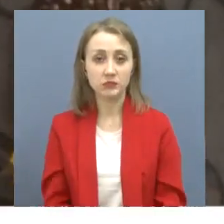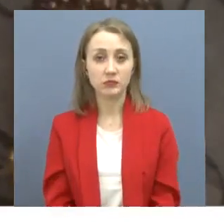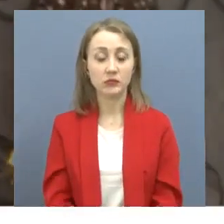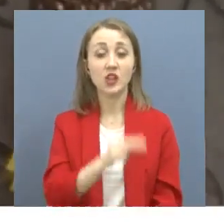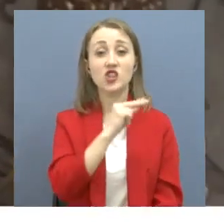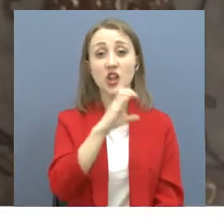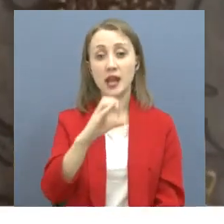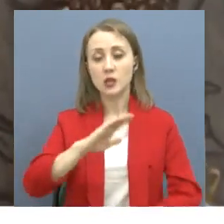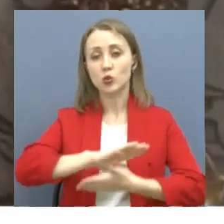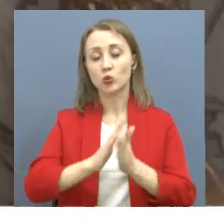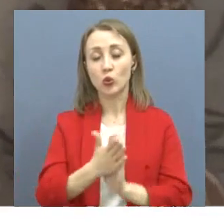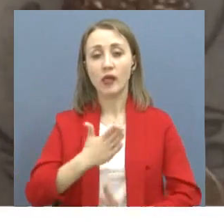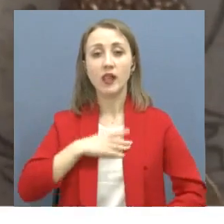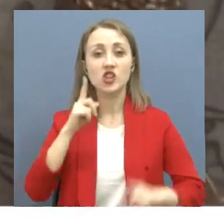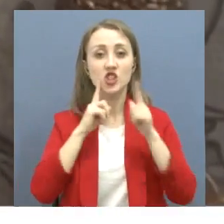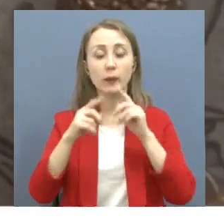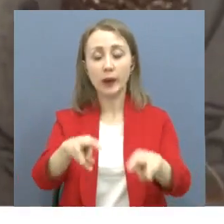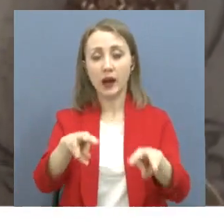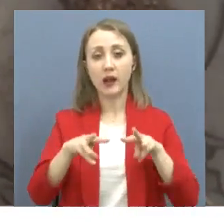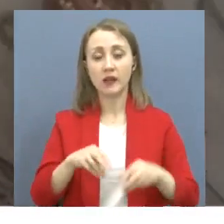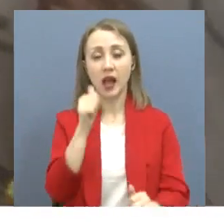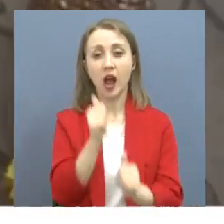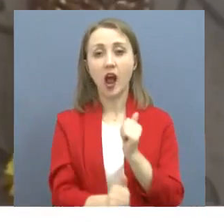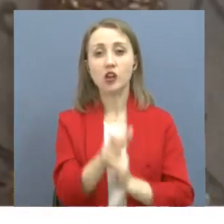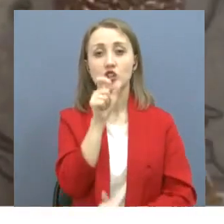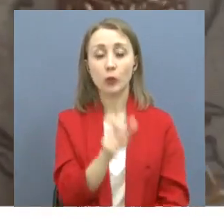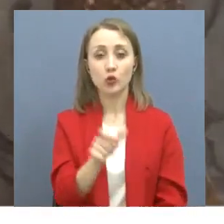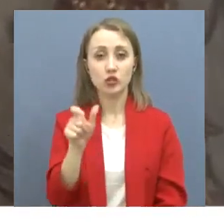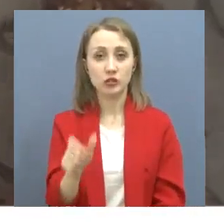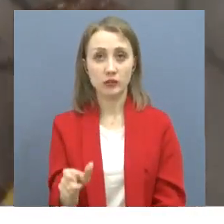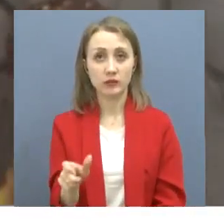ИЧС наше правительство каждому гражданину